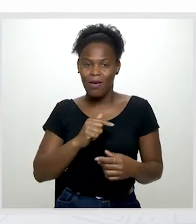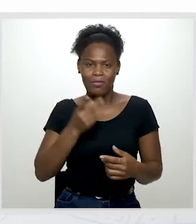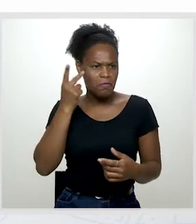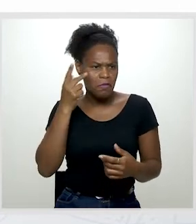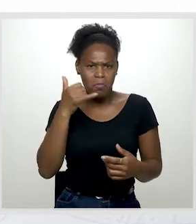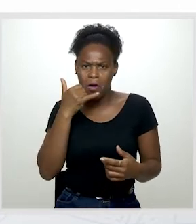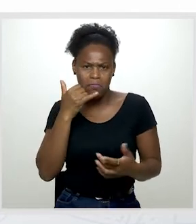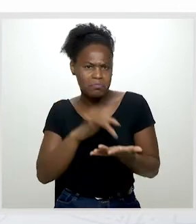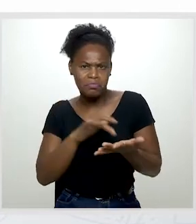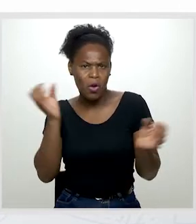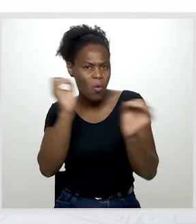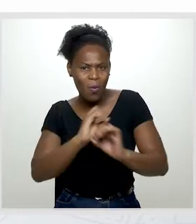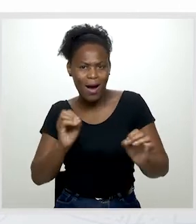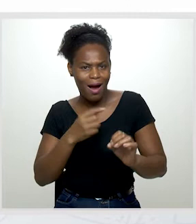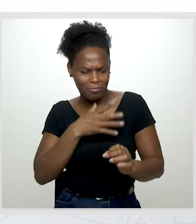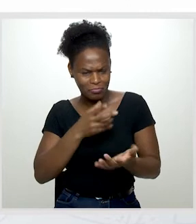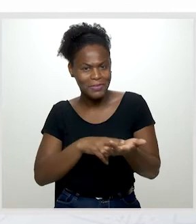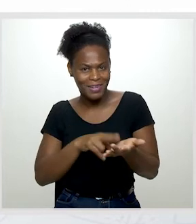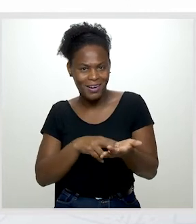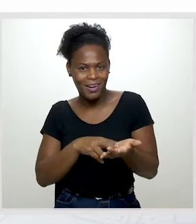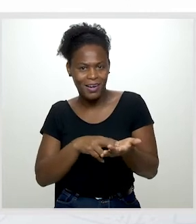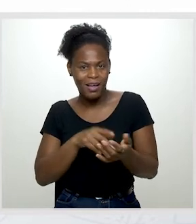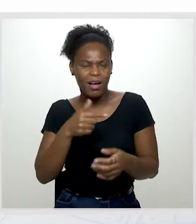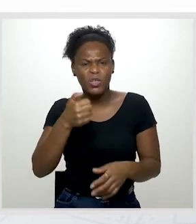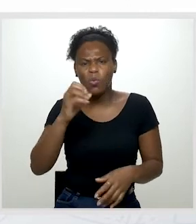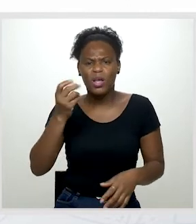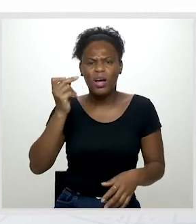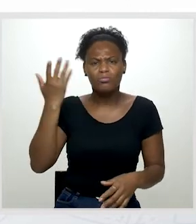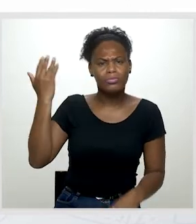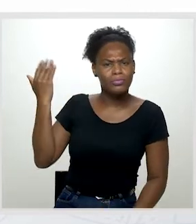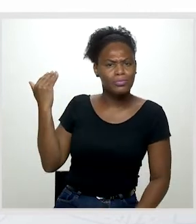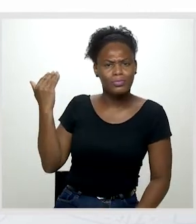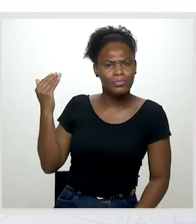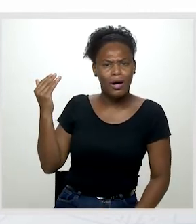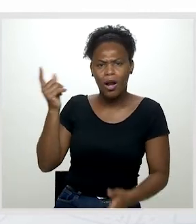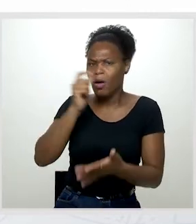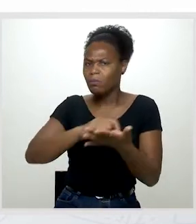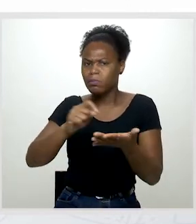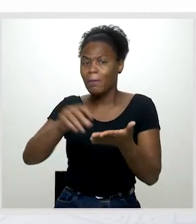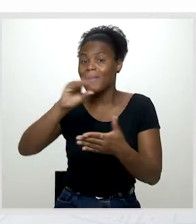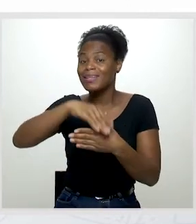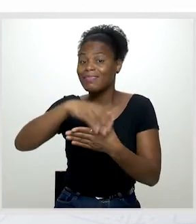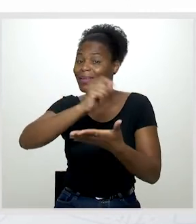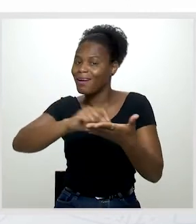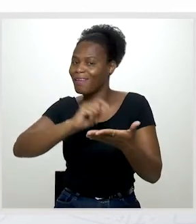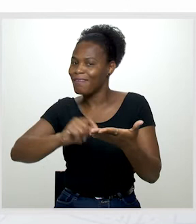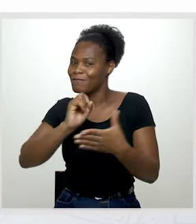survivait sans téléphone portable, je vous assure. Il y a 50 ans, on s'écrivait plus de